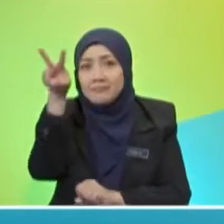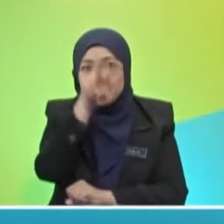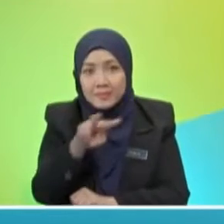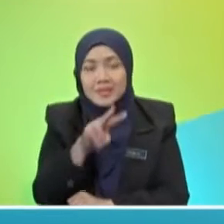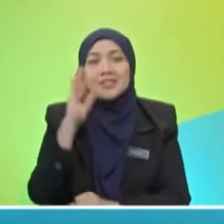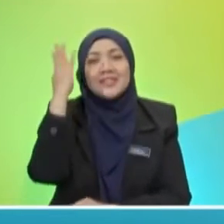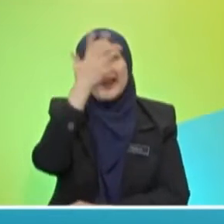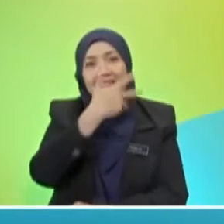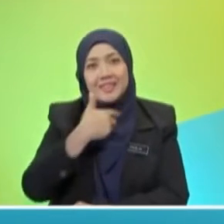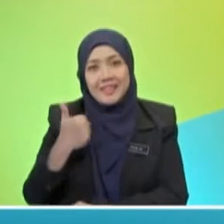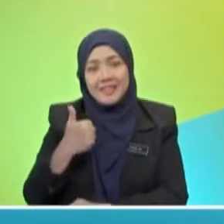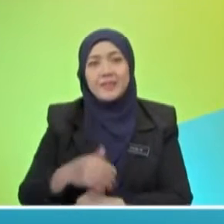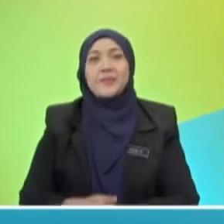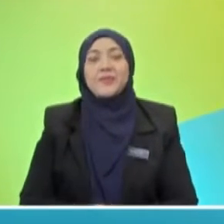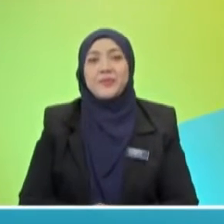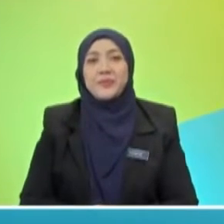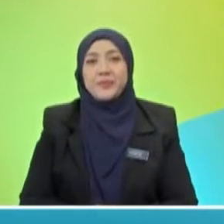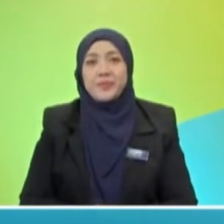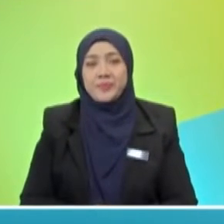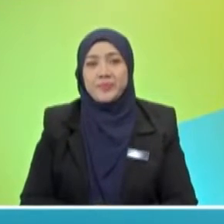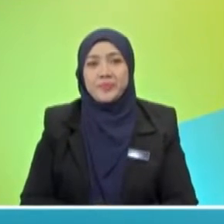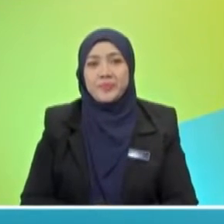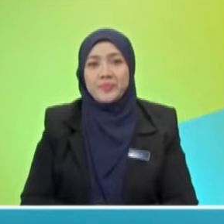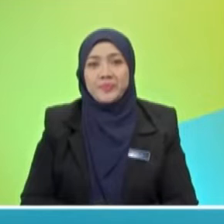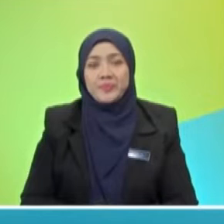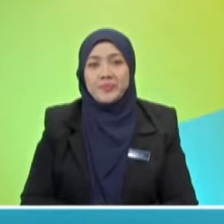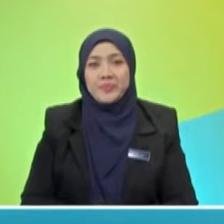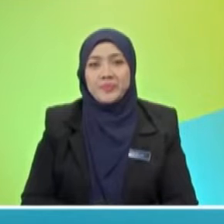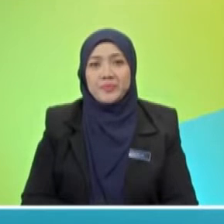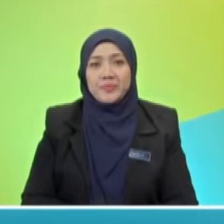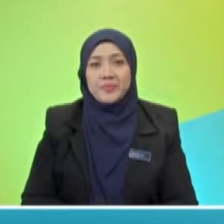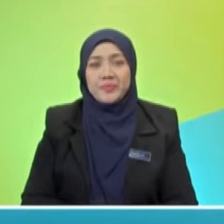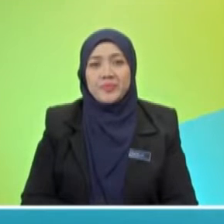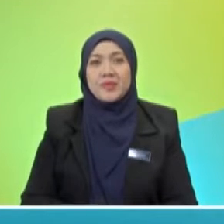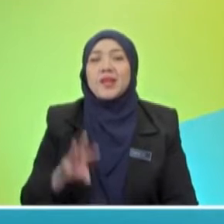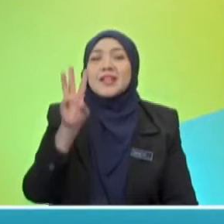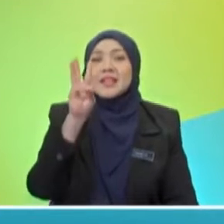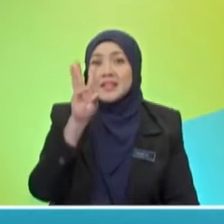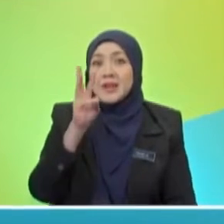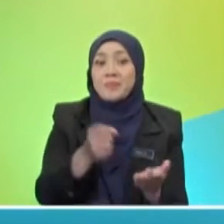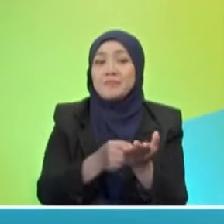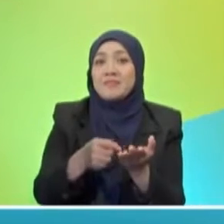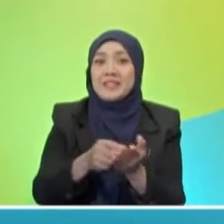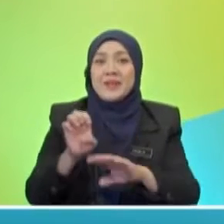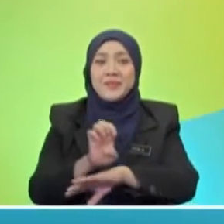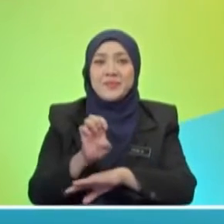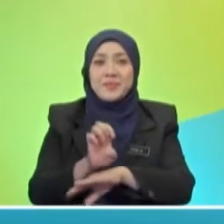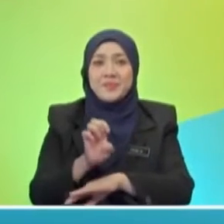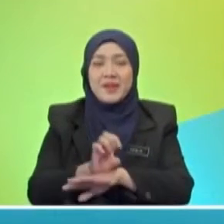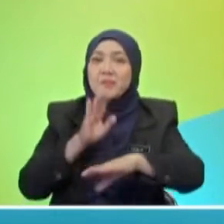Betul. Tepat. Alif menggunakan kaedah sukat. Jelas jawapannya. Kita beri 6 guli emas pada